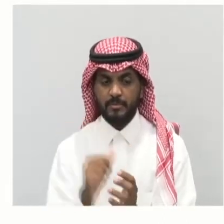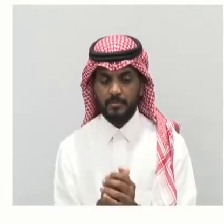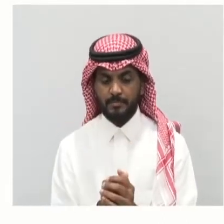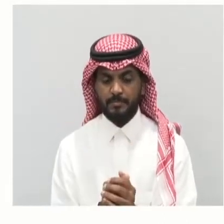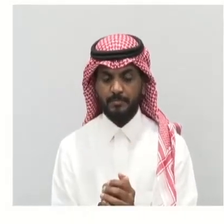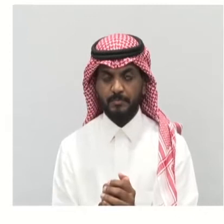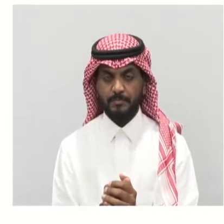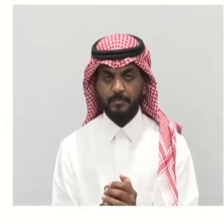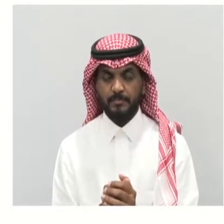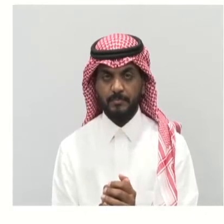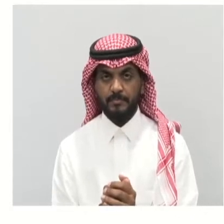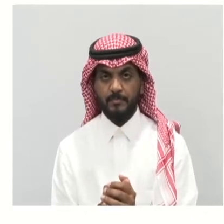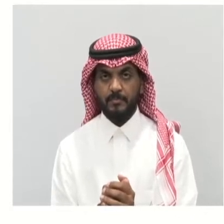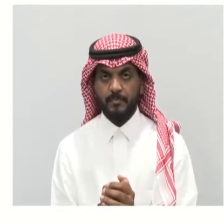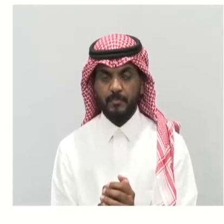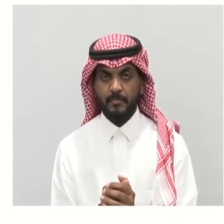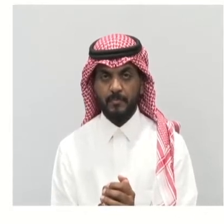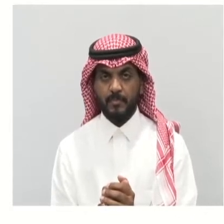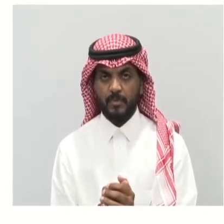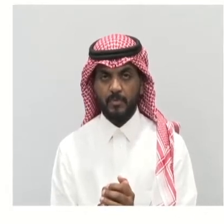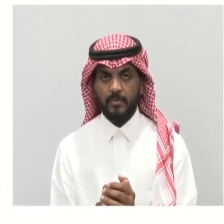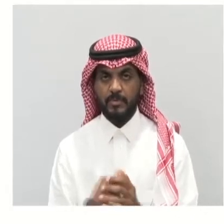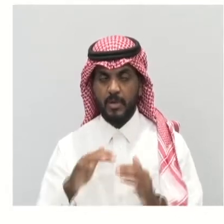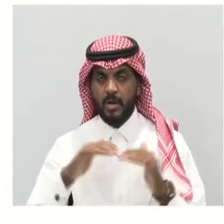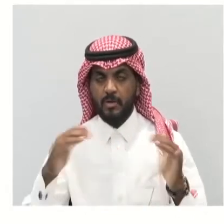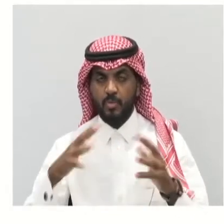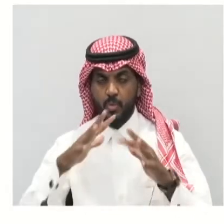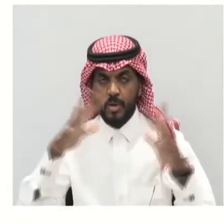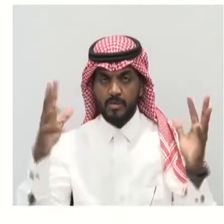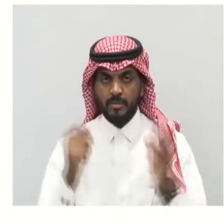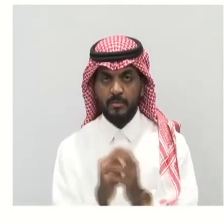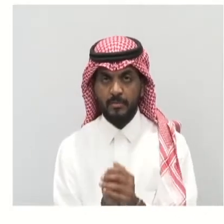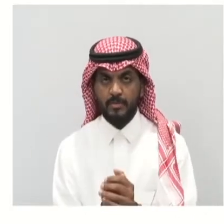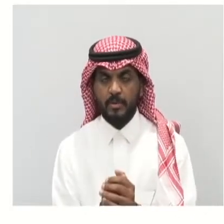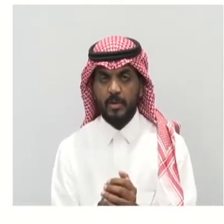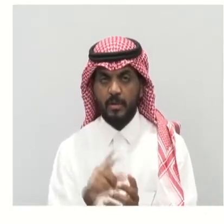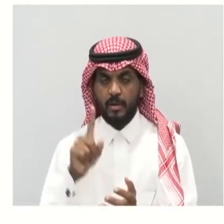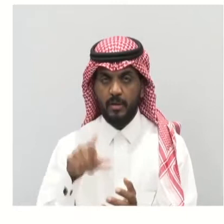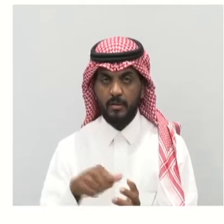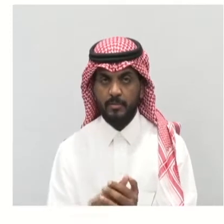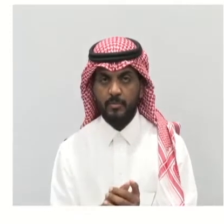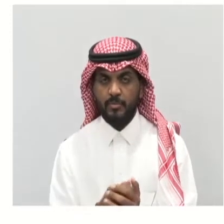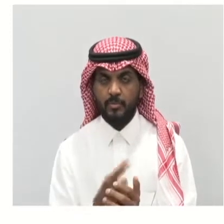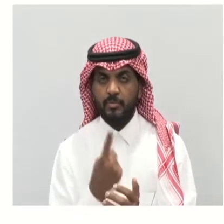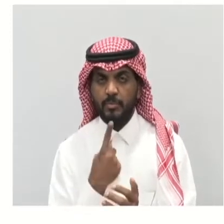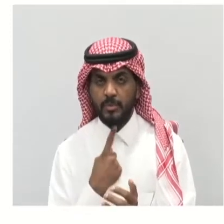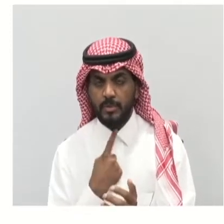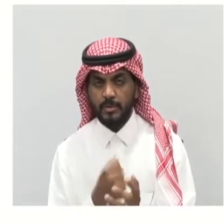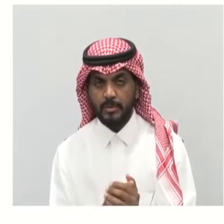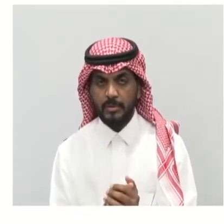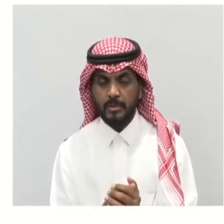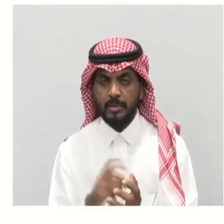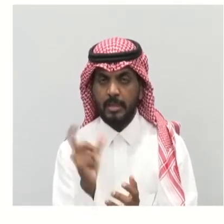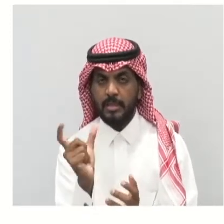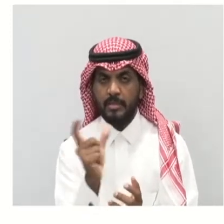أحسنتم. إذن ساحة واسعة. الآن يا صغاري نريد كلمات